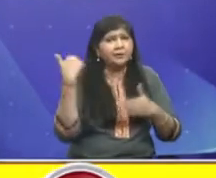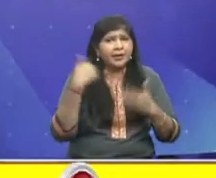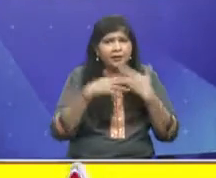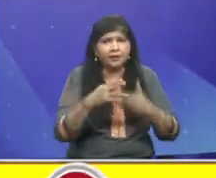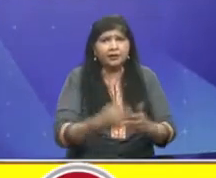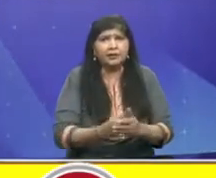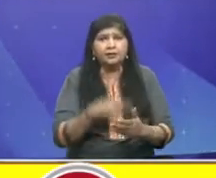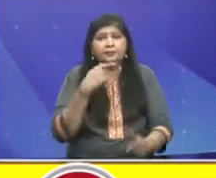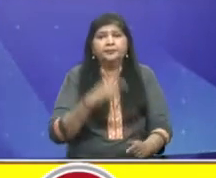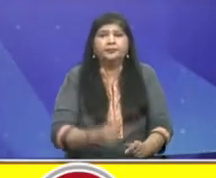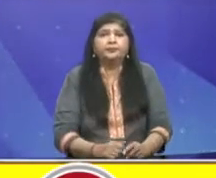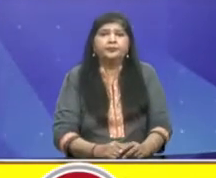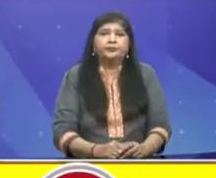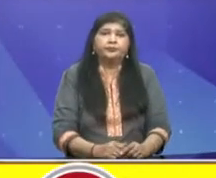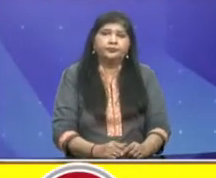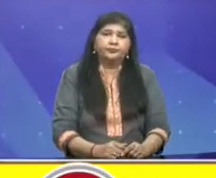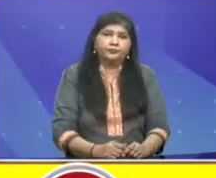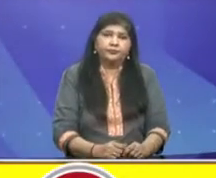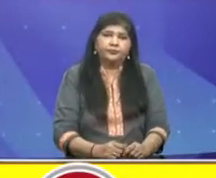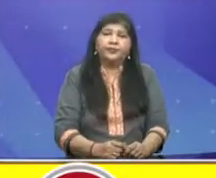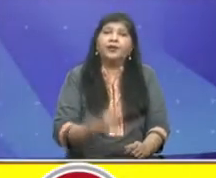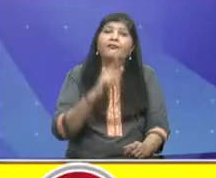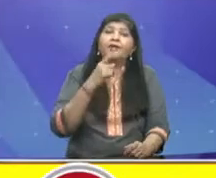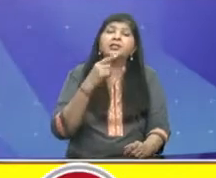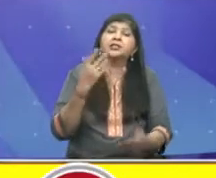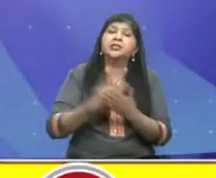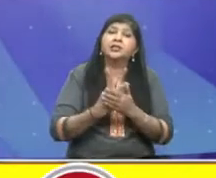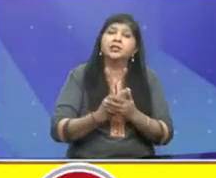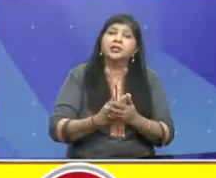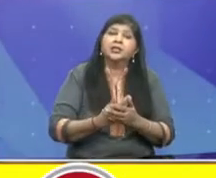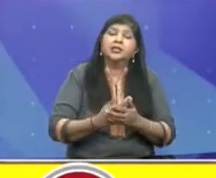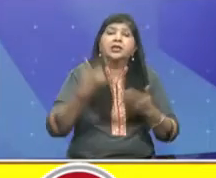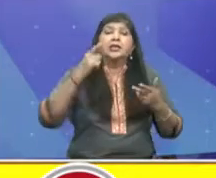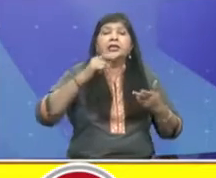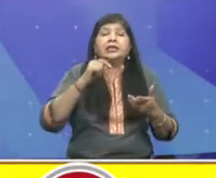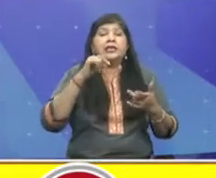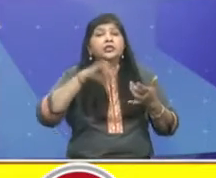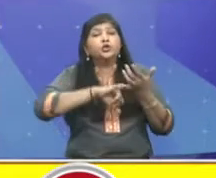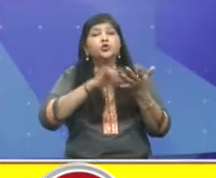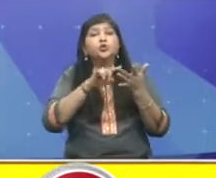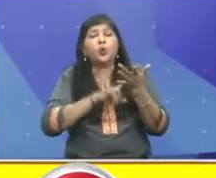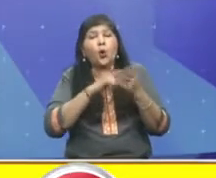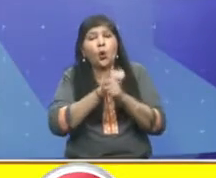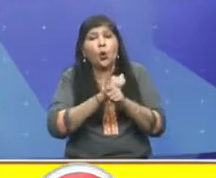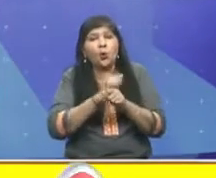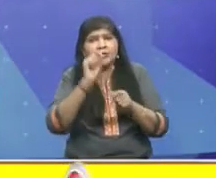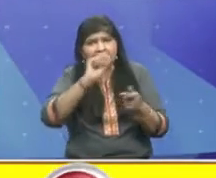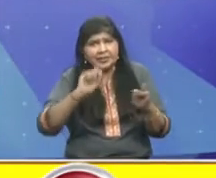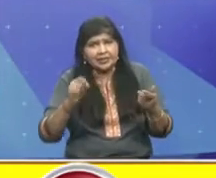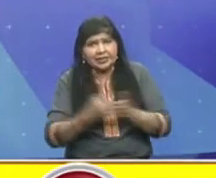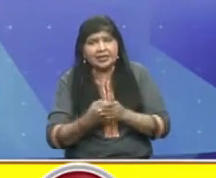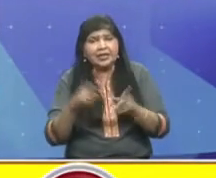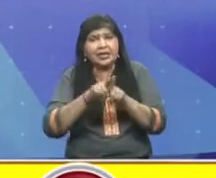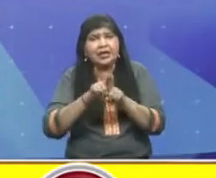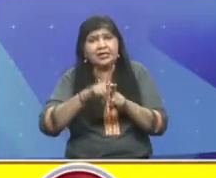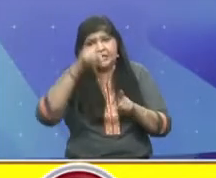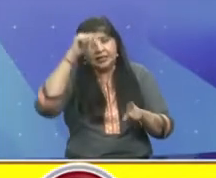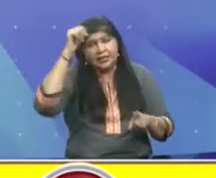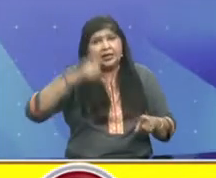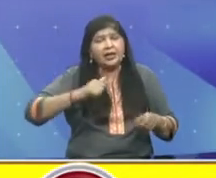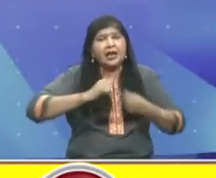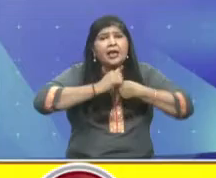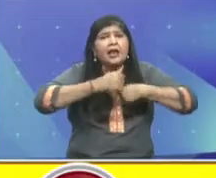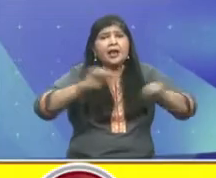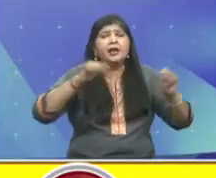था, कंपटीशन की बात कही थी। एक, देशभक्ति के गीत लिखना, देशभक्ति से जुड़ी, आजादी